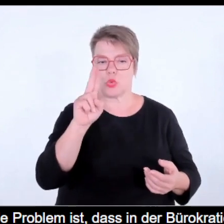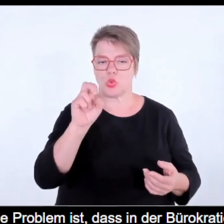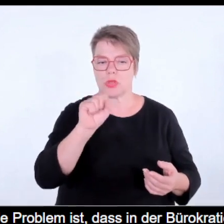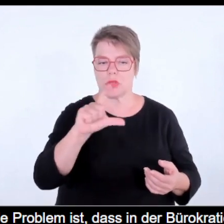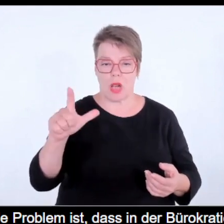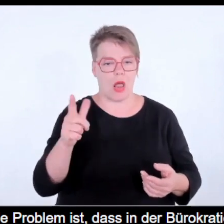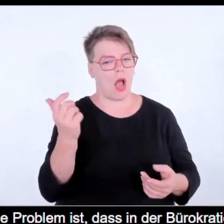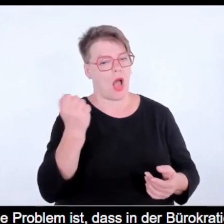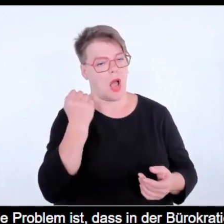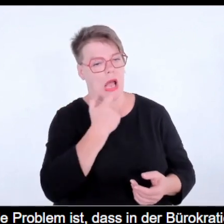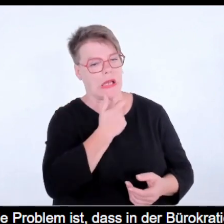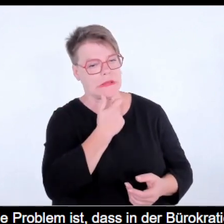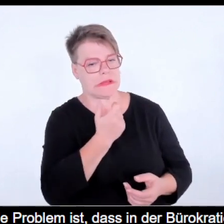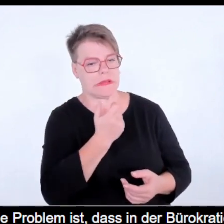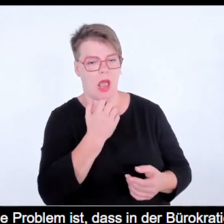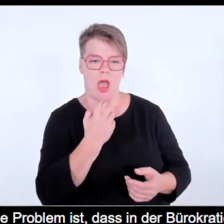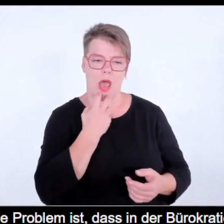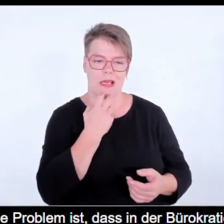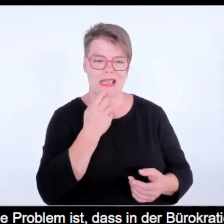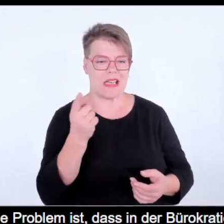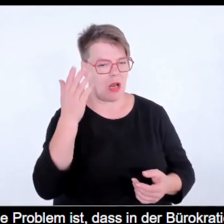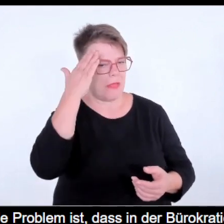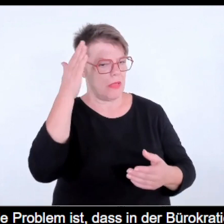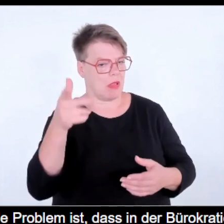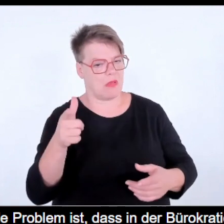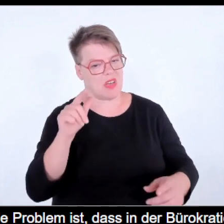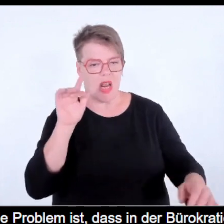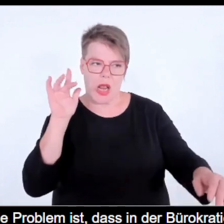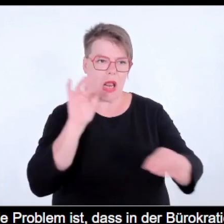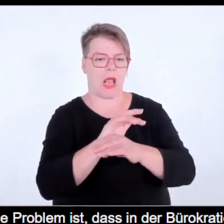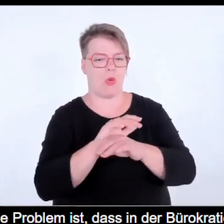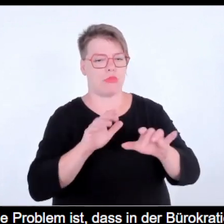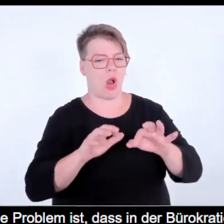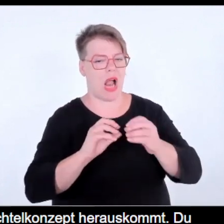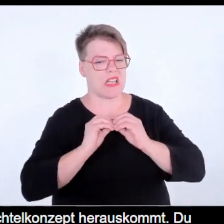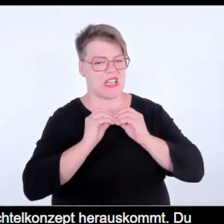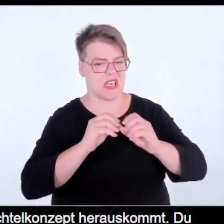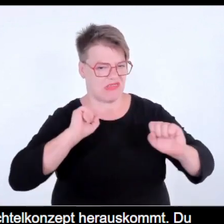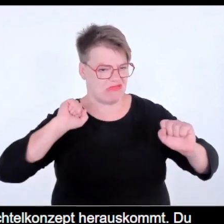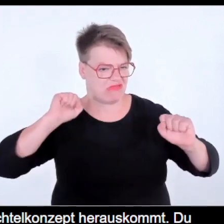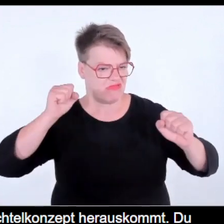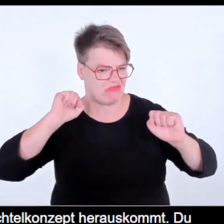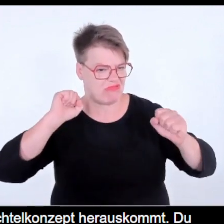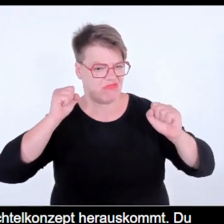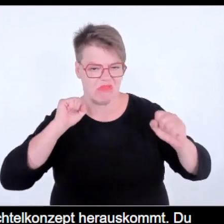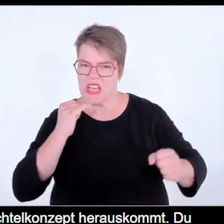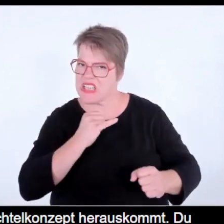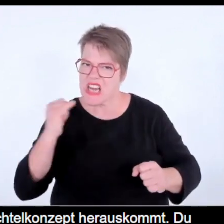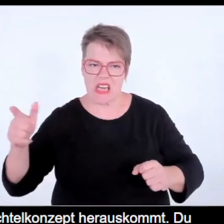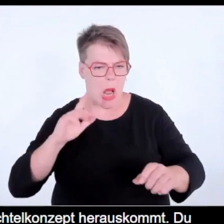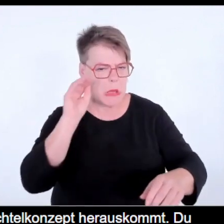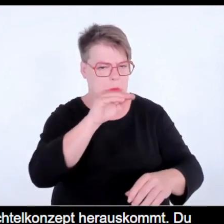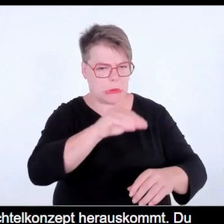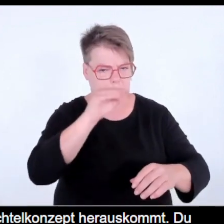Ich meine, Piazzolo sagt, dem Kultusministerium gäbe es das gar nicht, ja. Ich bin mir nicht sicher, ob sich der persönliche Eindruck des Kultusministers mit dem